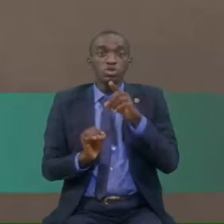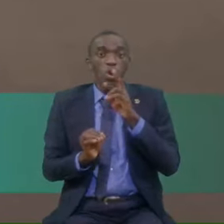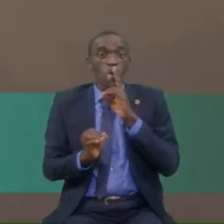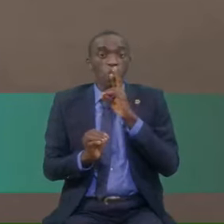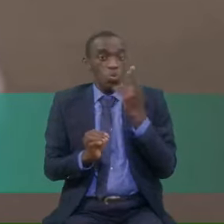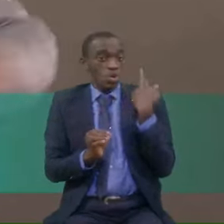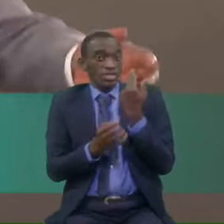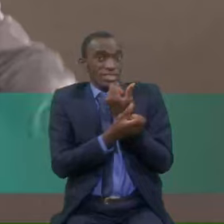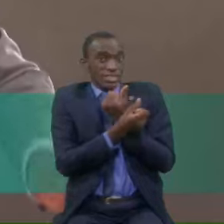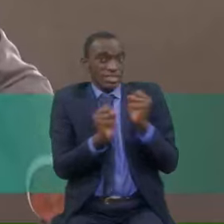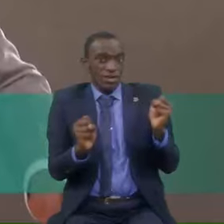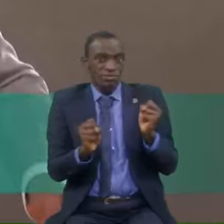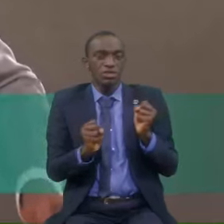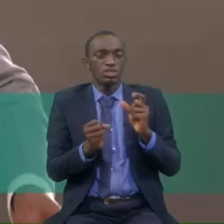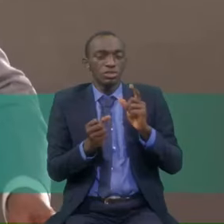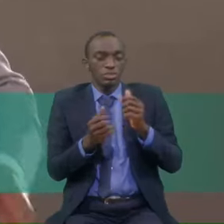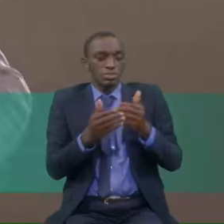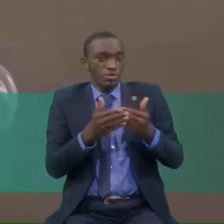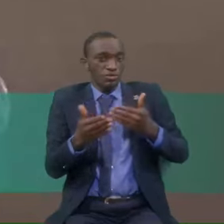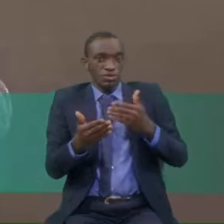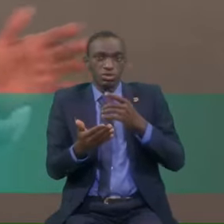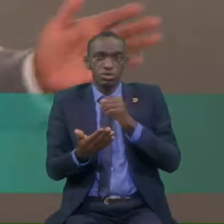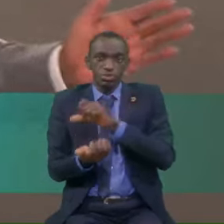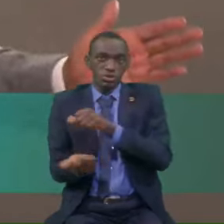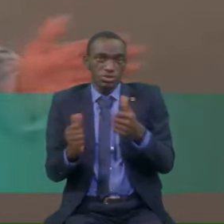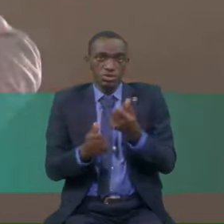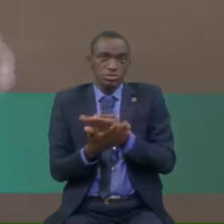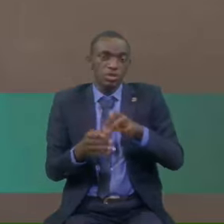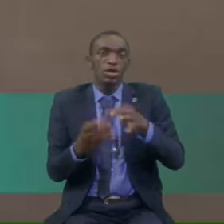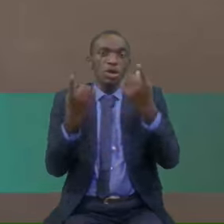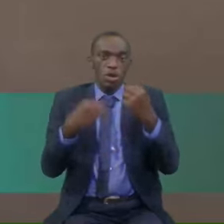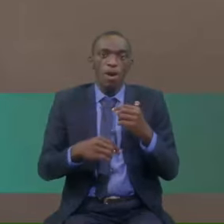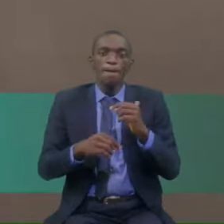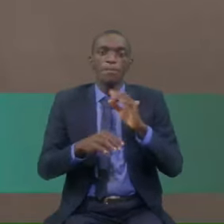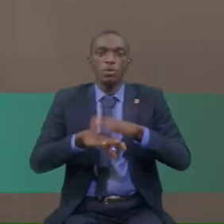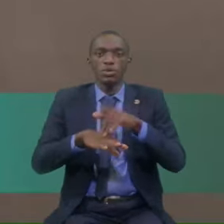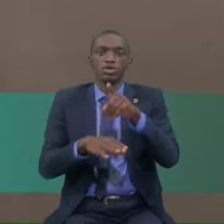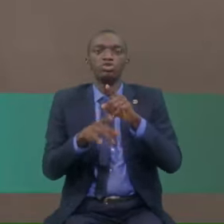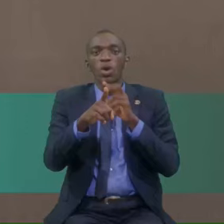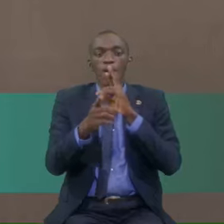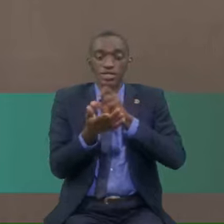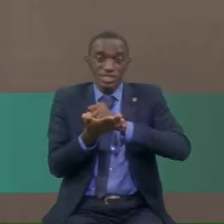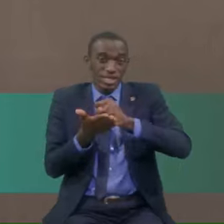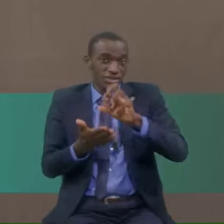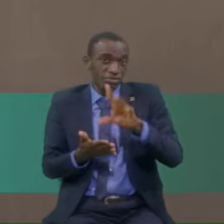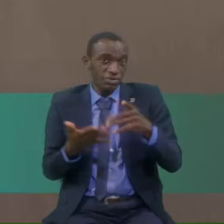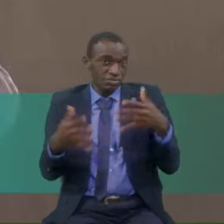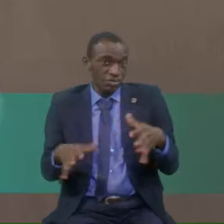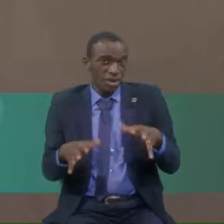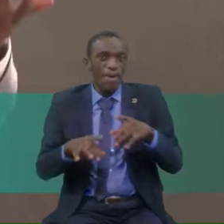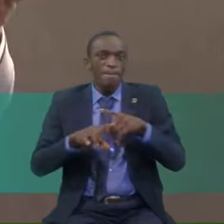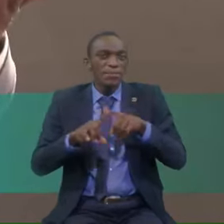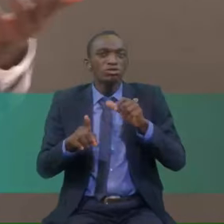Tu es sauvé, c'est avant que le Saint-Esprit ne vienne sur toi. Tu es sanctifié. Oui, ça c'est avant que le Saint-Esprit ne vienne sur